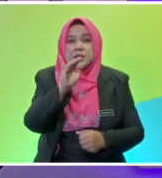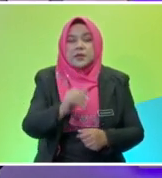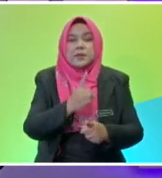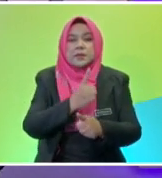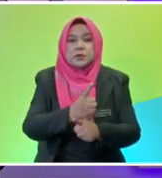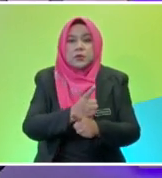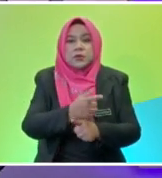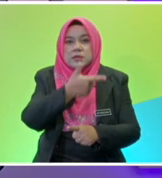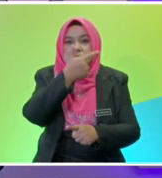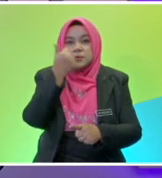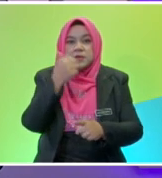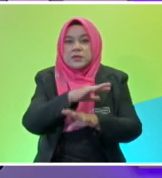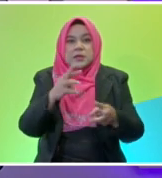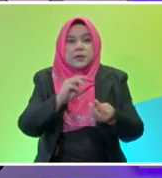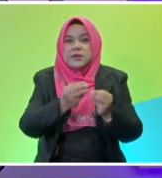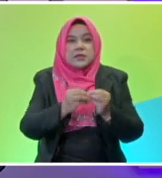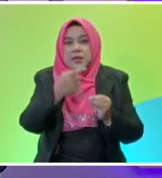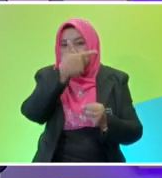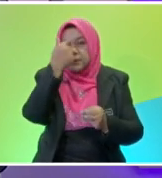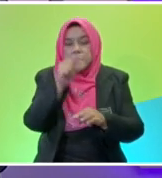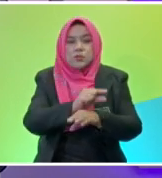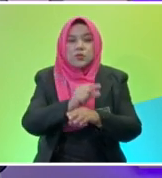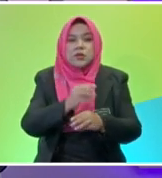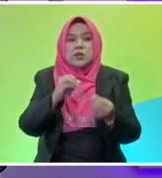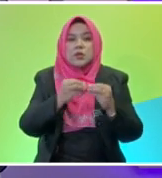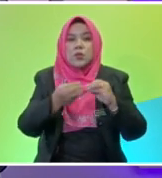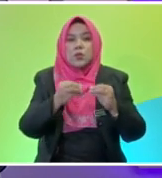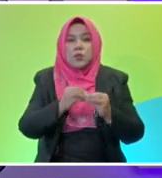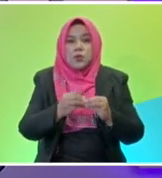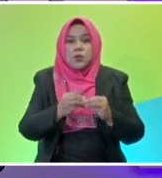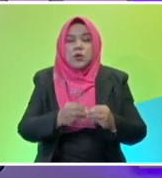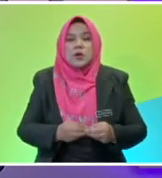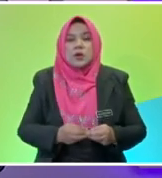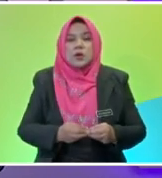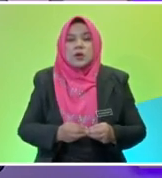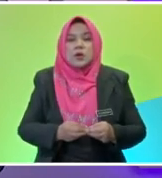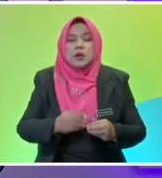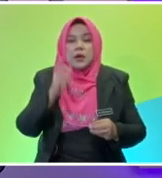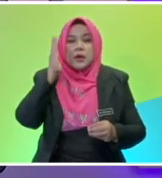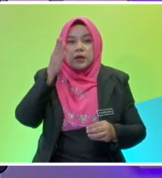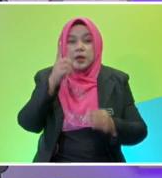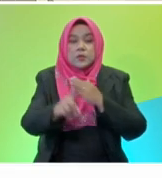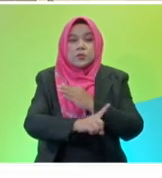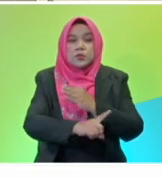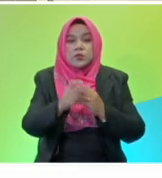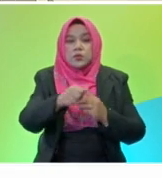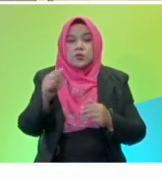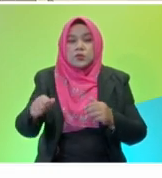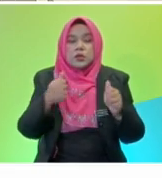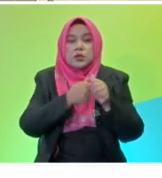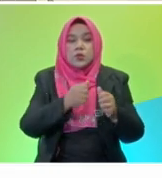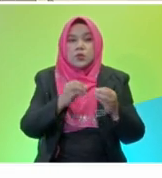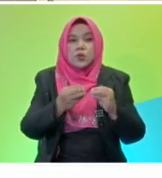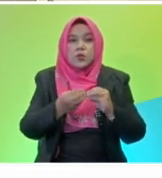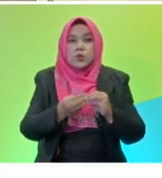dia menggunakan Ombo biasanya murid itu apa dia akan kepada tempat yang betul semua masalah